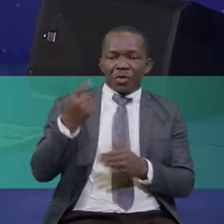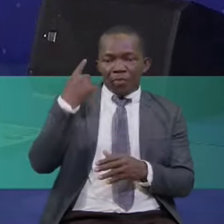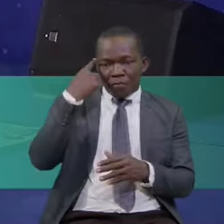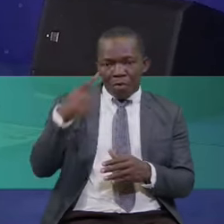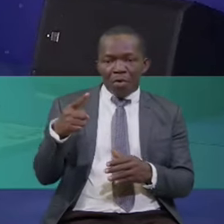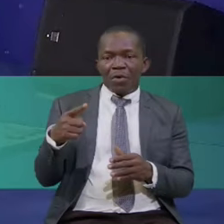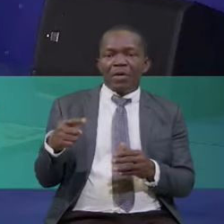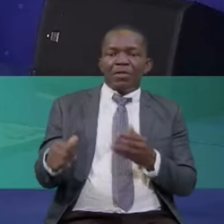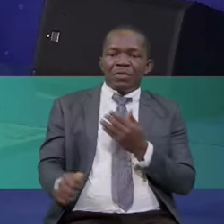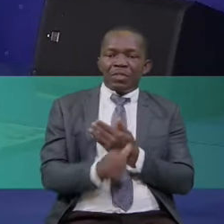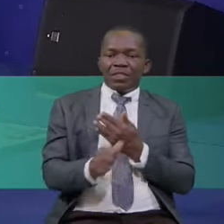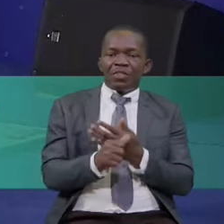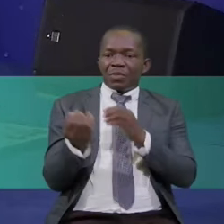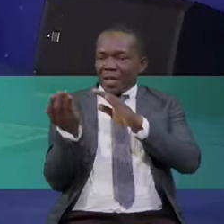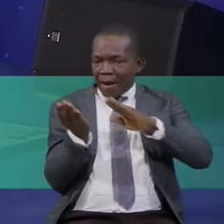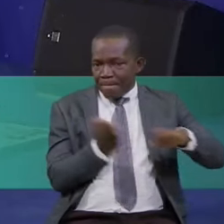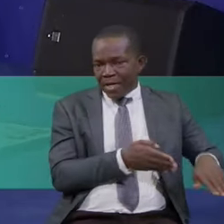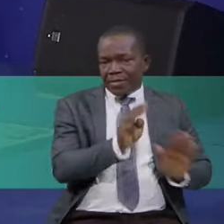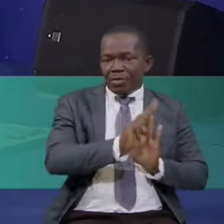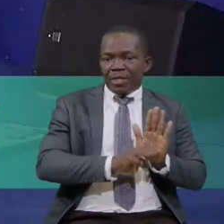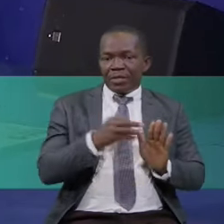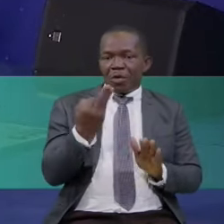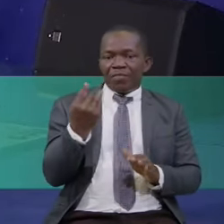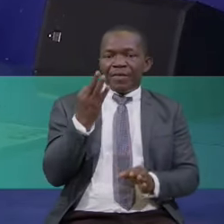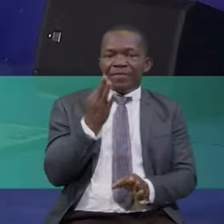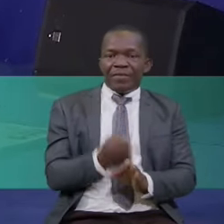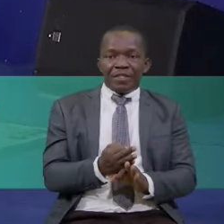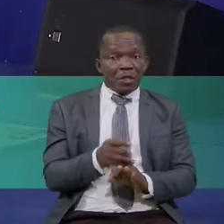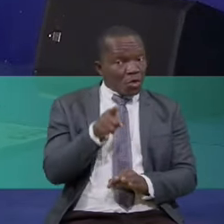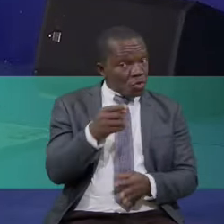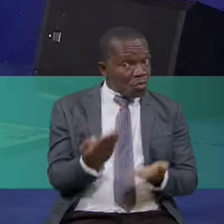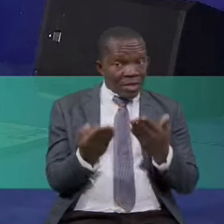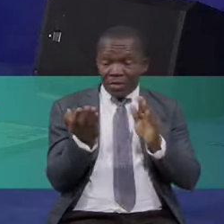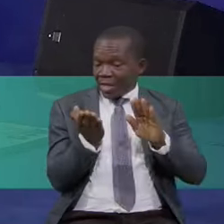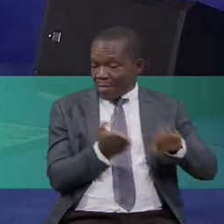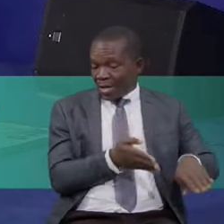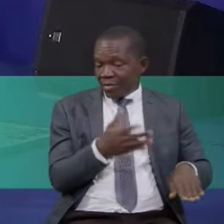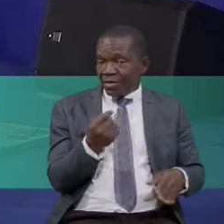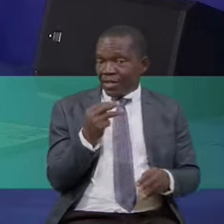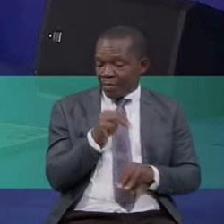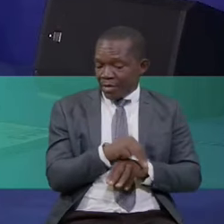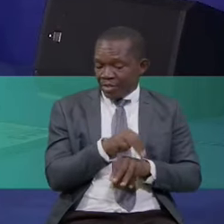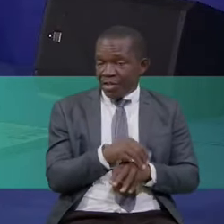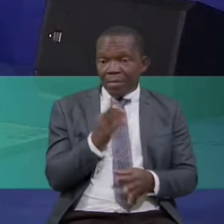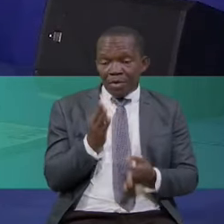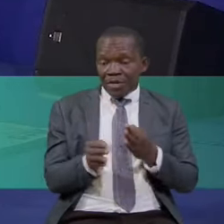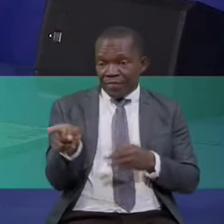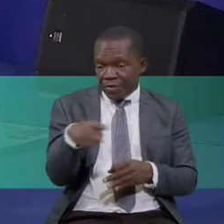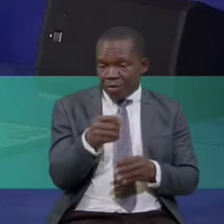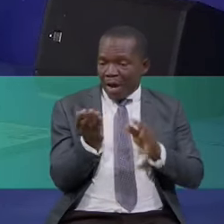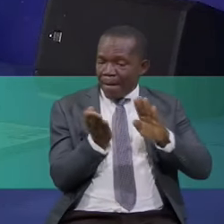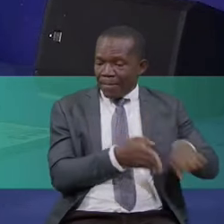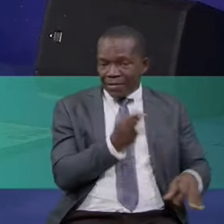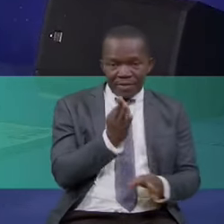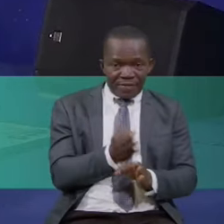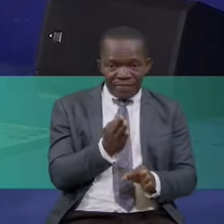l'abandon fatal de la foi tu peux ne pas abandonner le ministère mais si tu abandonne la foi du ministère fatal